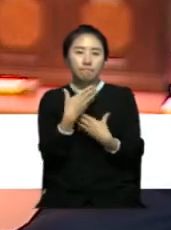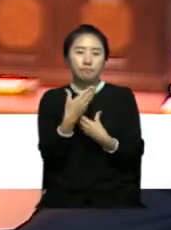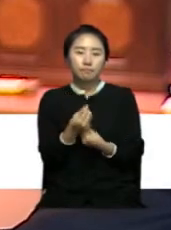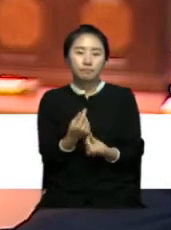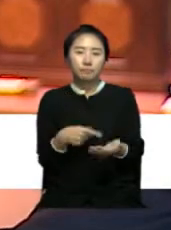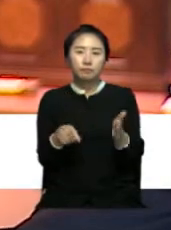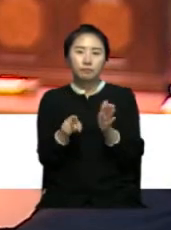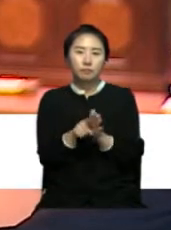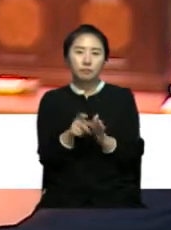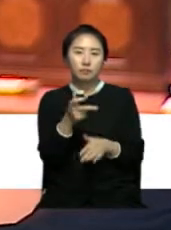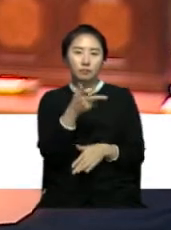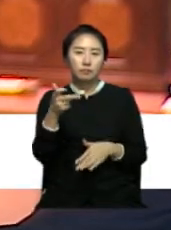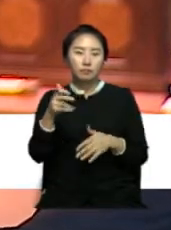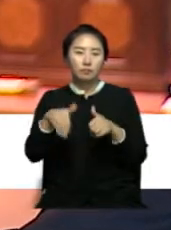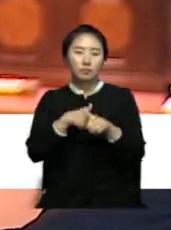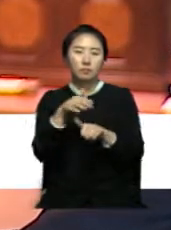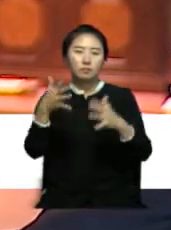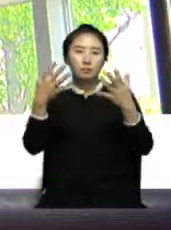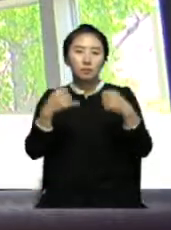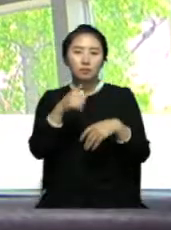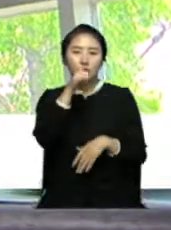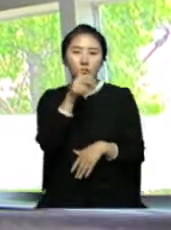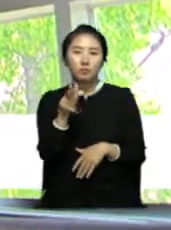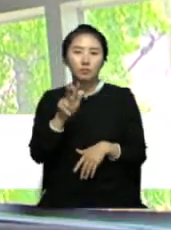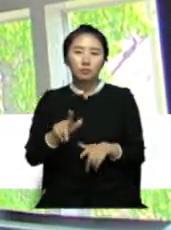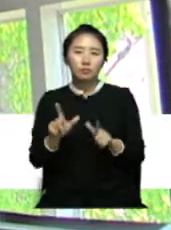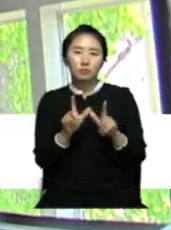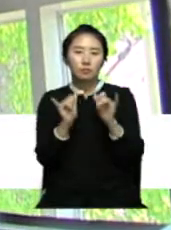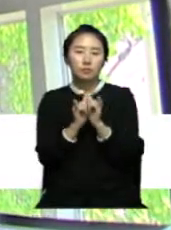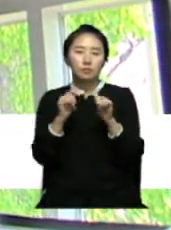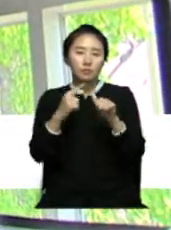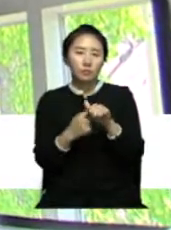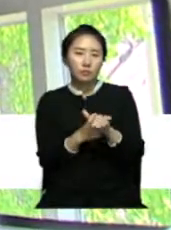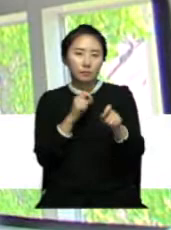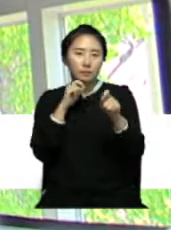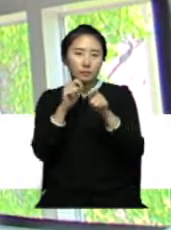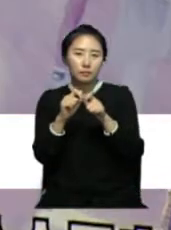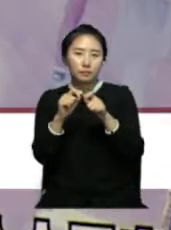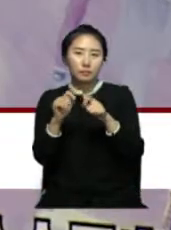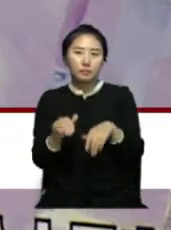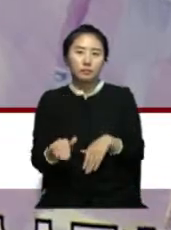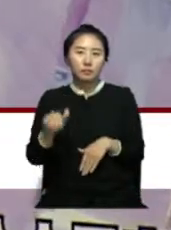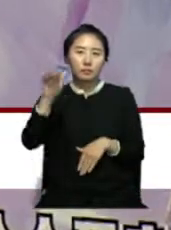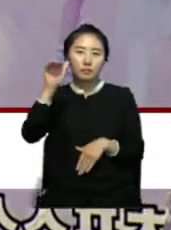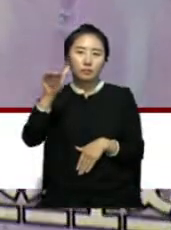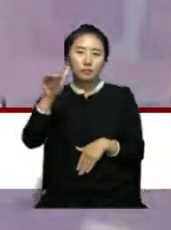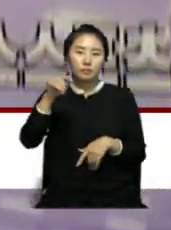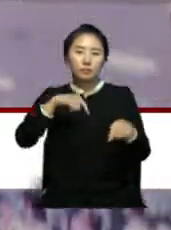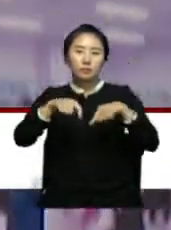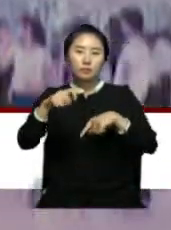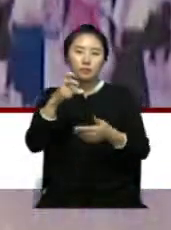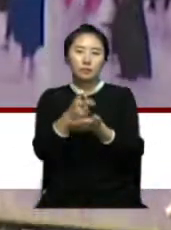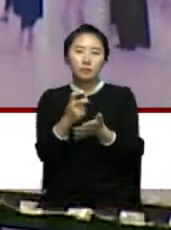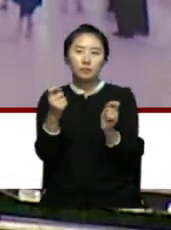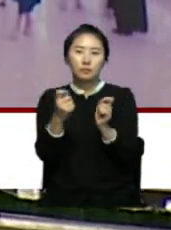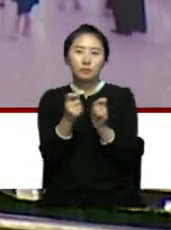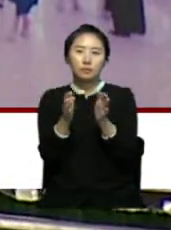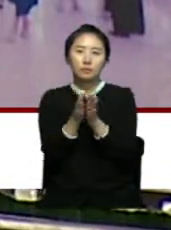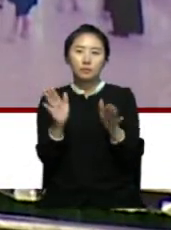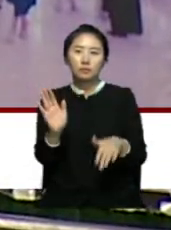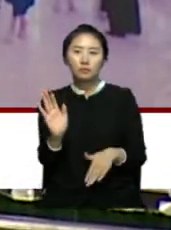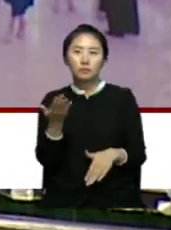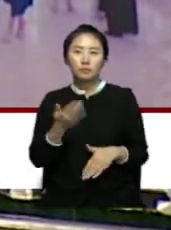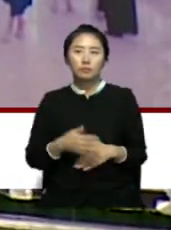굵직한 현안 사업 또 많지만 주민의 삶의 질 향상을 위한 정책은 특권 곳에서부터 시작해야